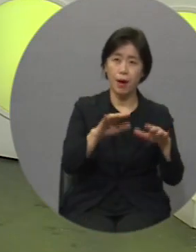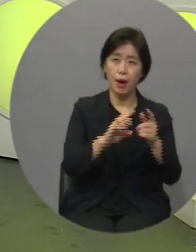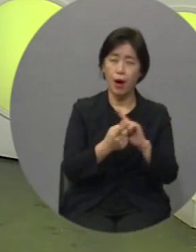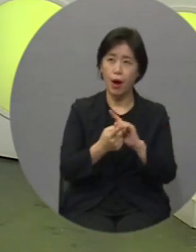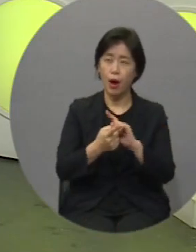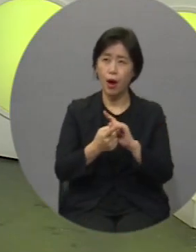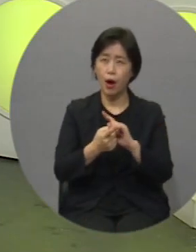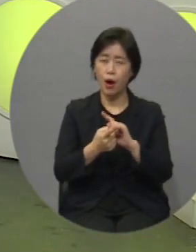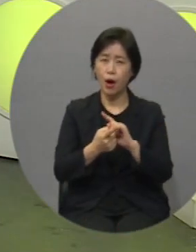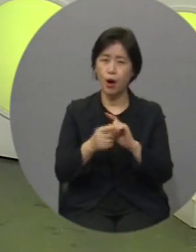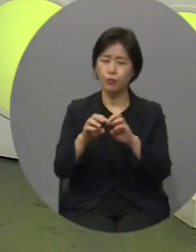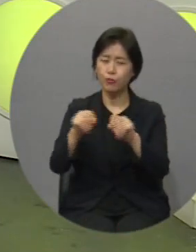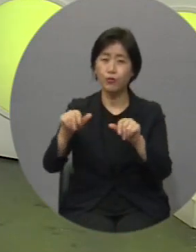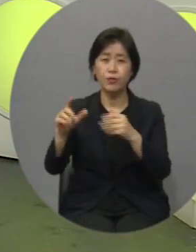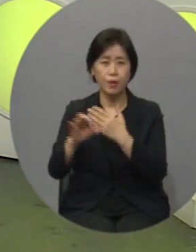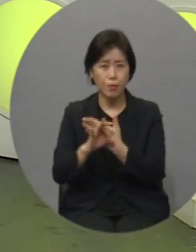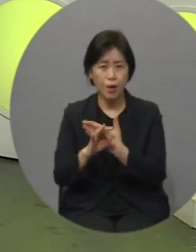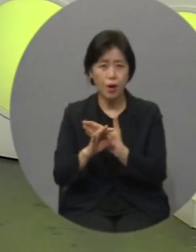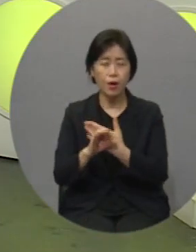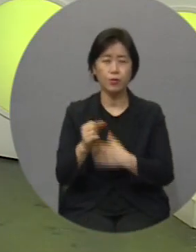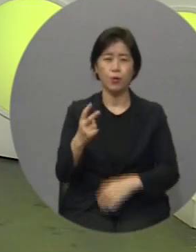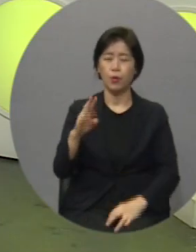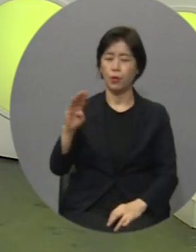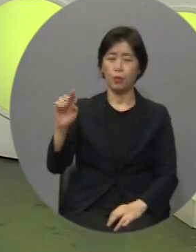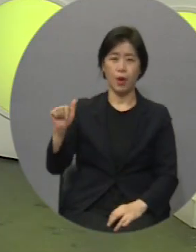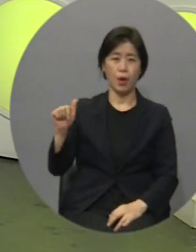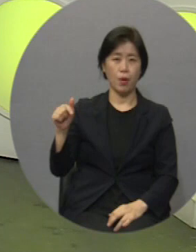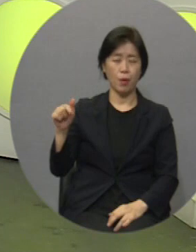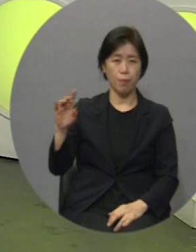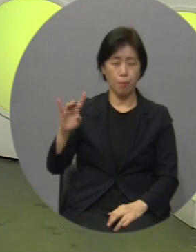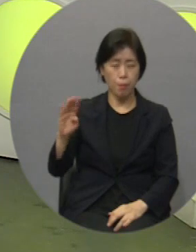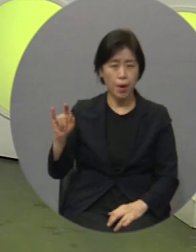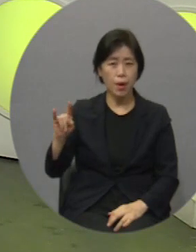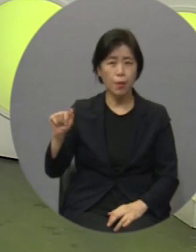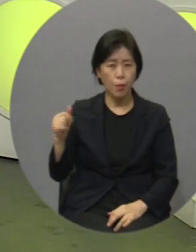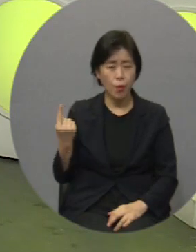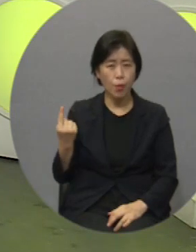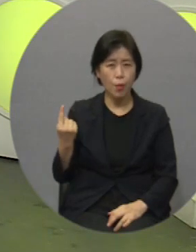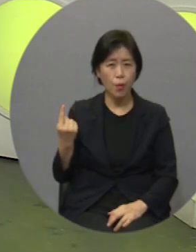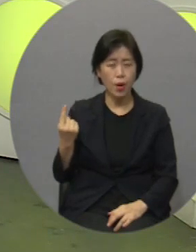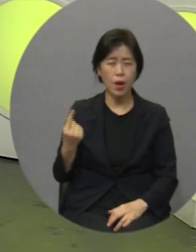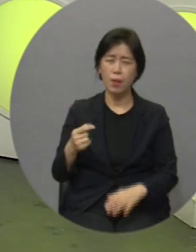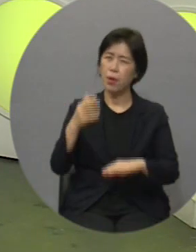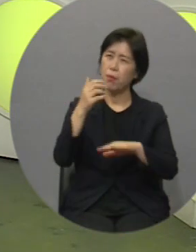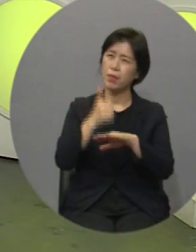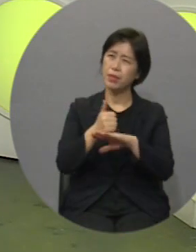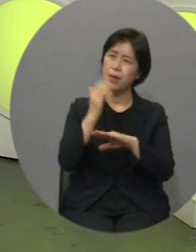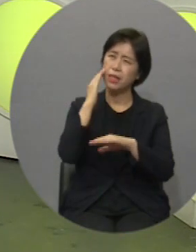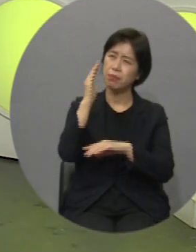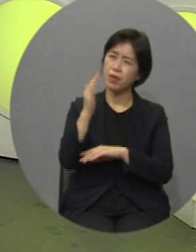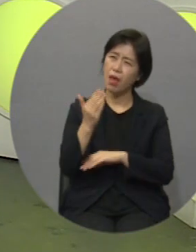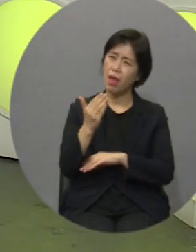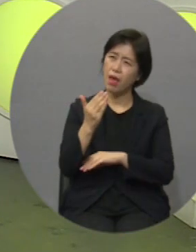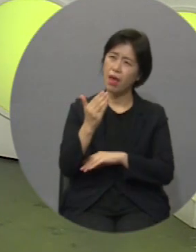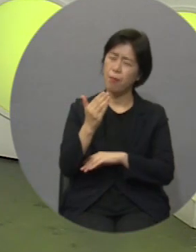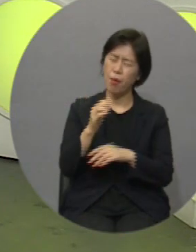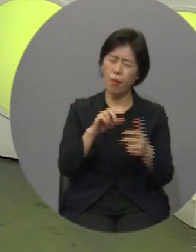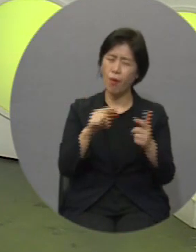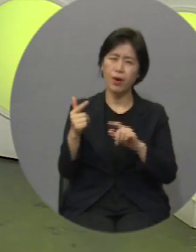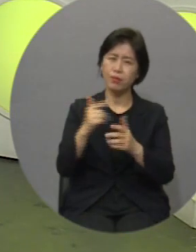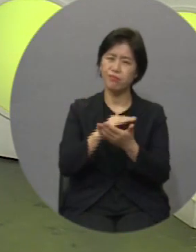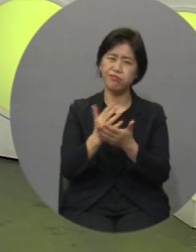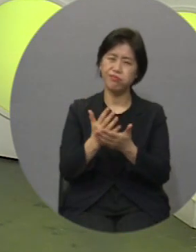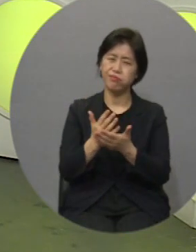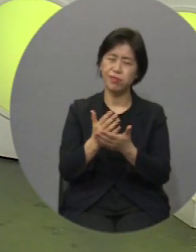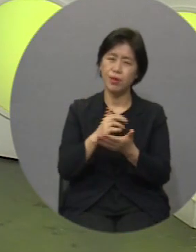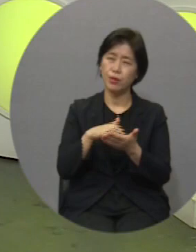마지막 잎새. 아하. 에, 어, 또 김민성의 먼 훗날 기타 등등의 한 980곡 정도를